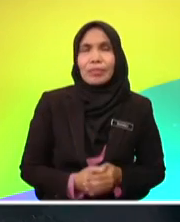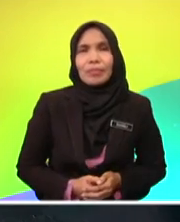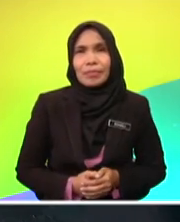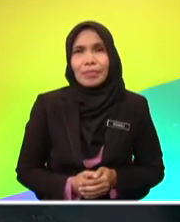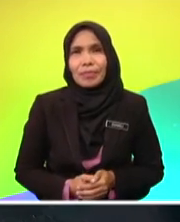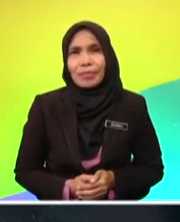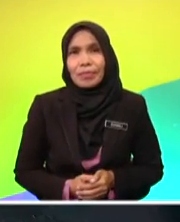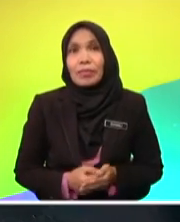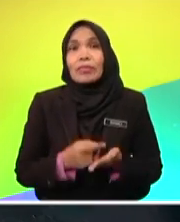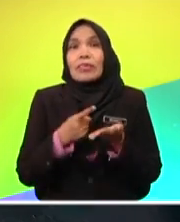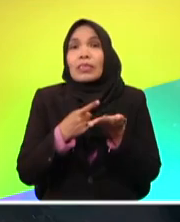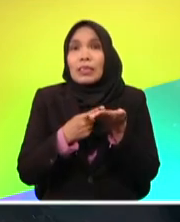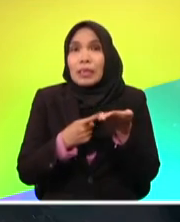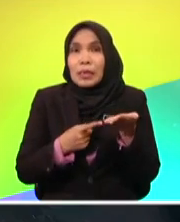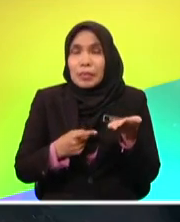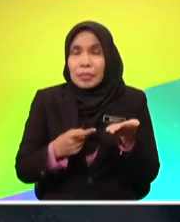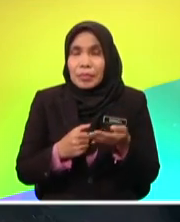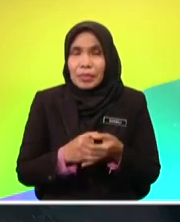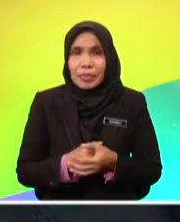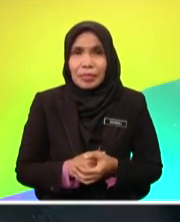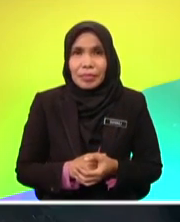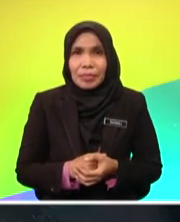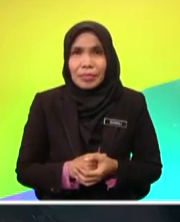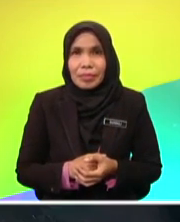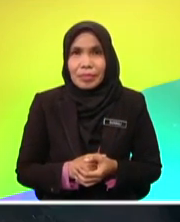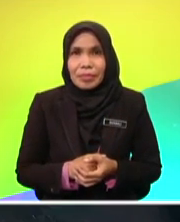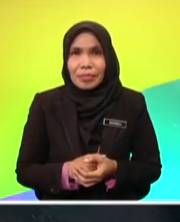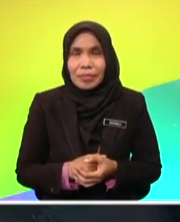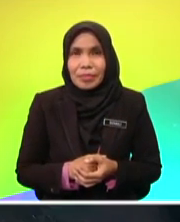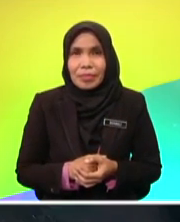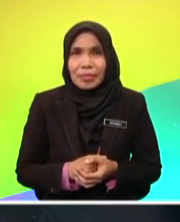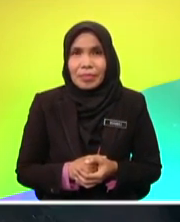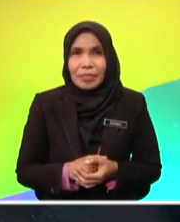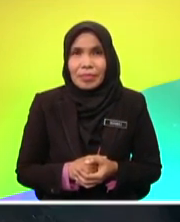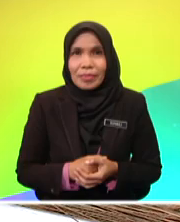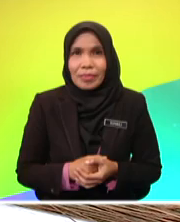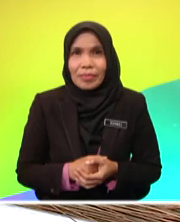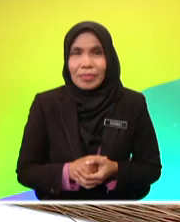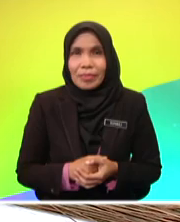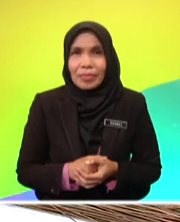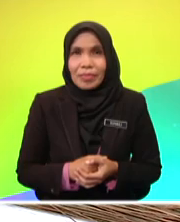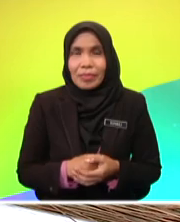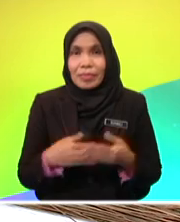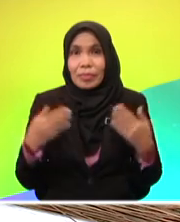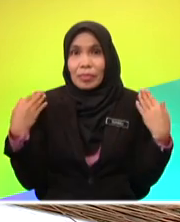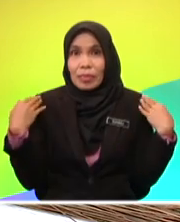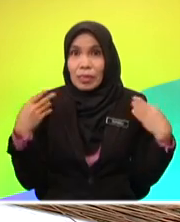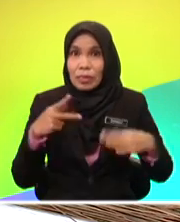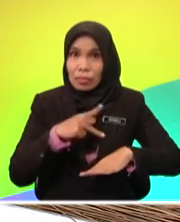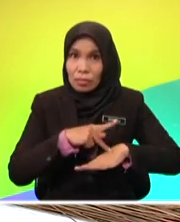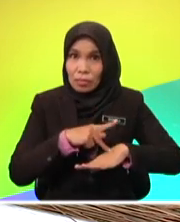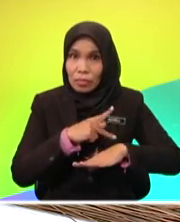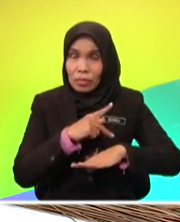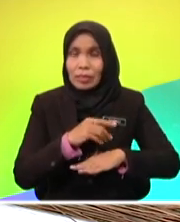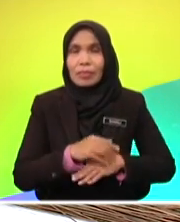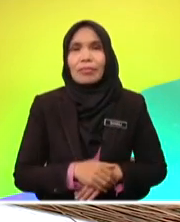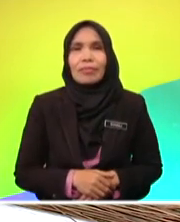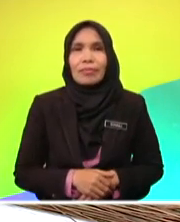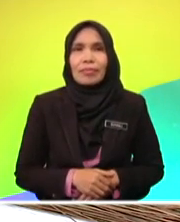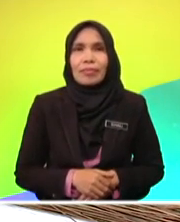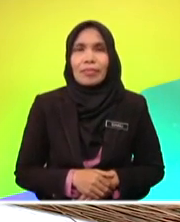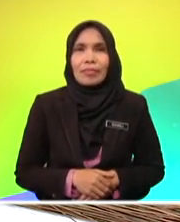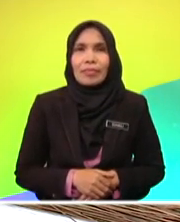pohon kelapa. Okey, dalam sebiji buah kelapa ada kulit dan ada satu kulit keras dalam buah kelapa